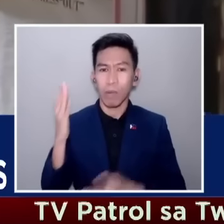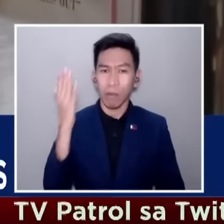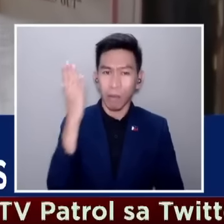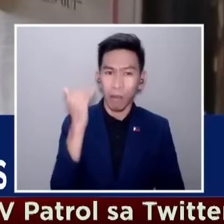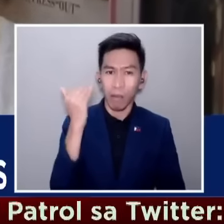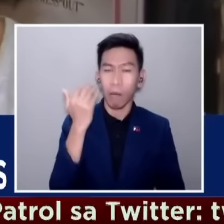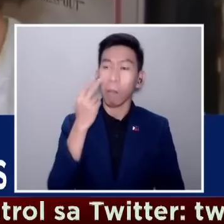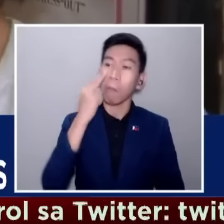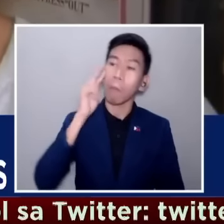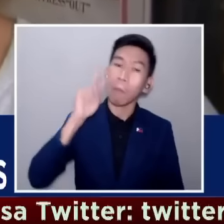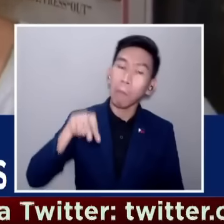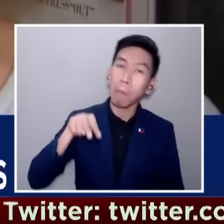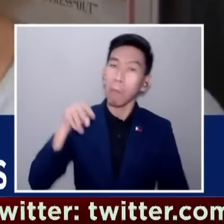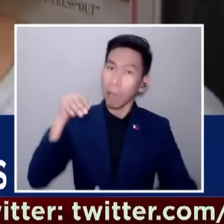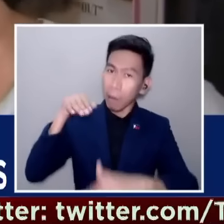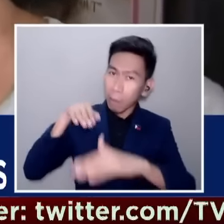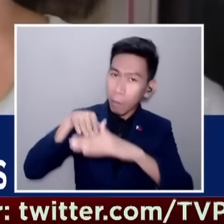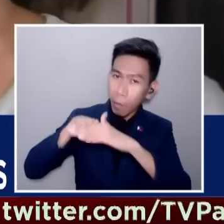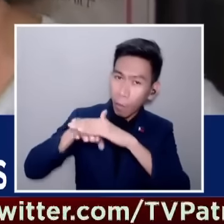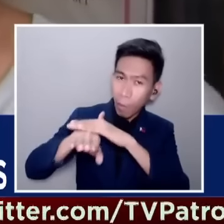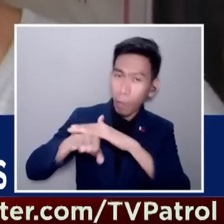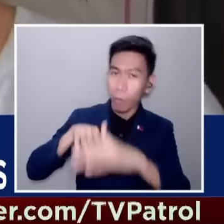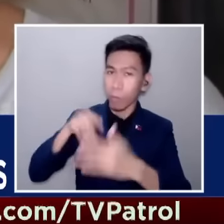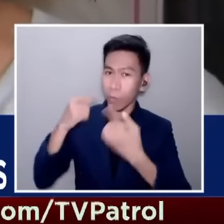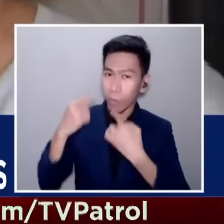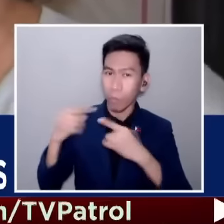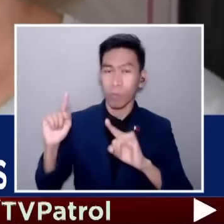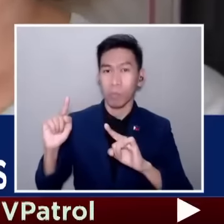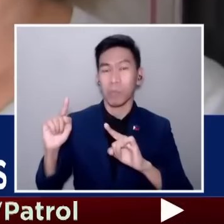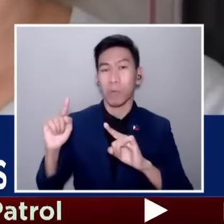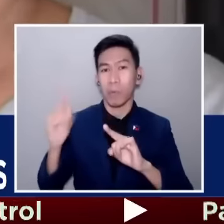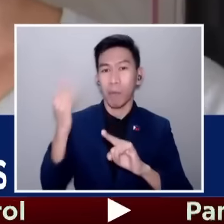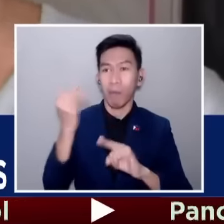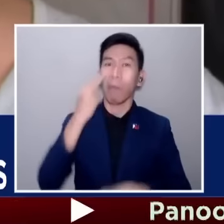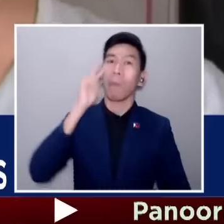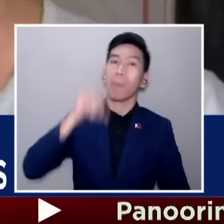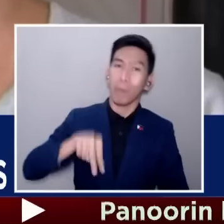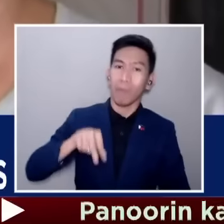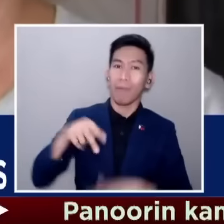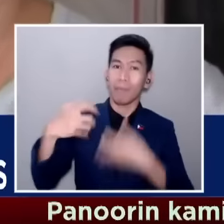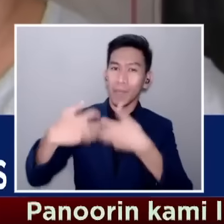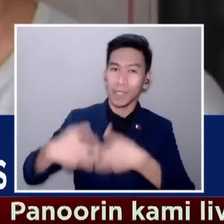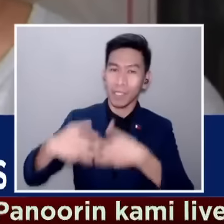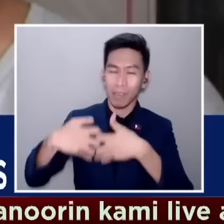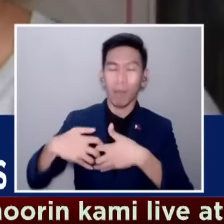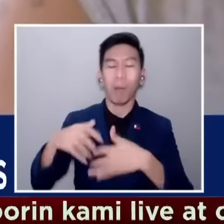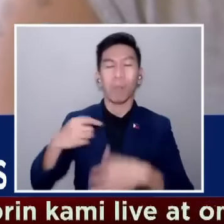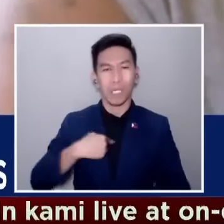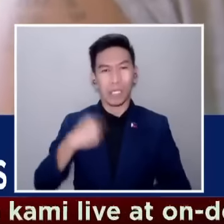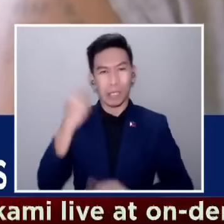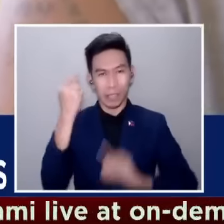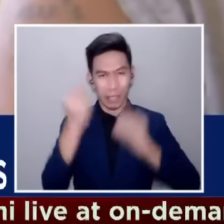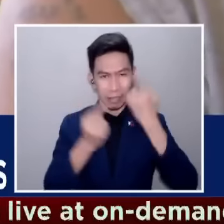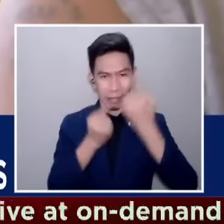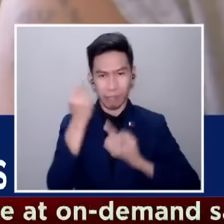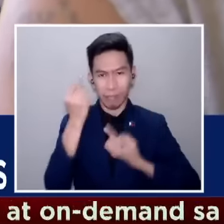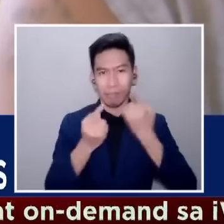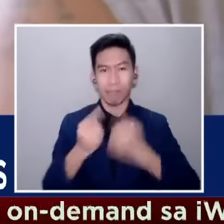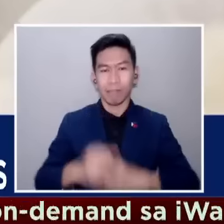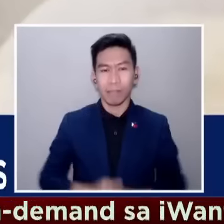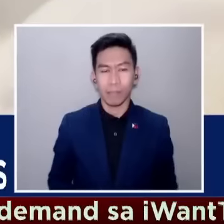kung naipasok mo yung boto mo o hindi. Kasi hindi mo na siya nakita, ma'am, na ipinasok eh. Iyon ang concern ko ngayon, ma'am.